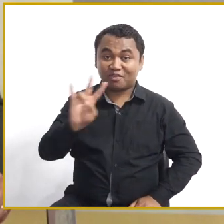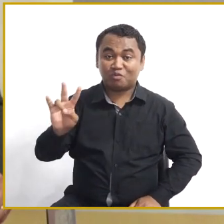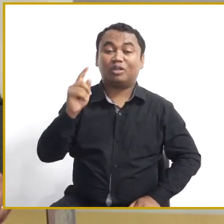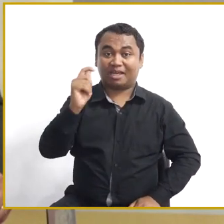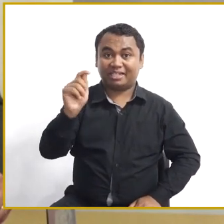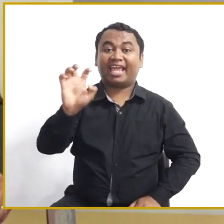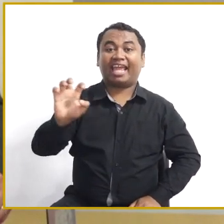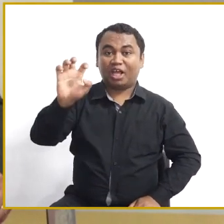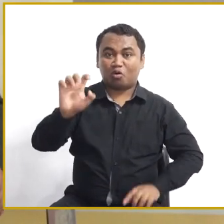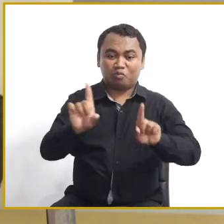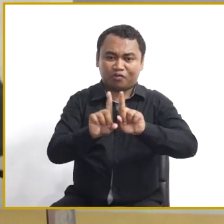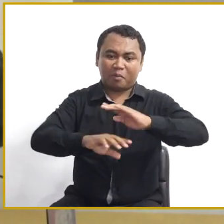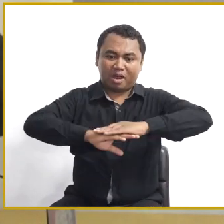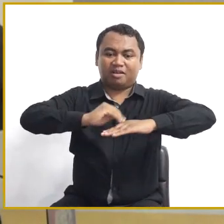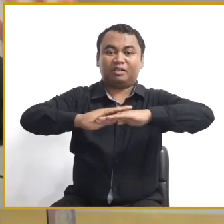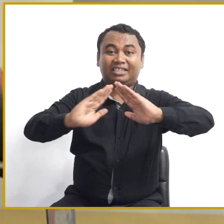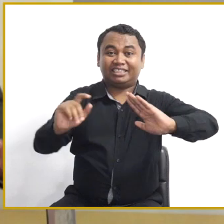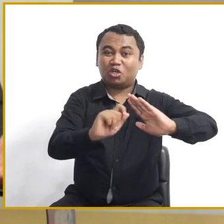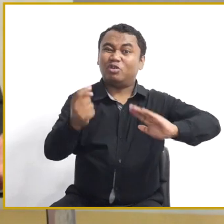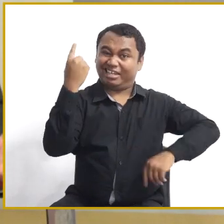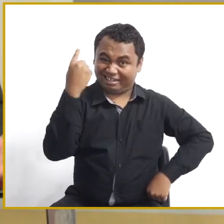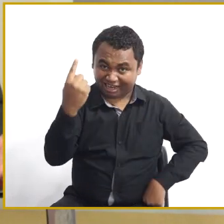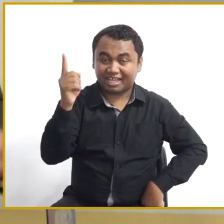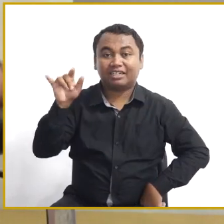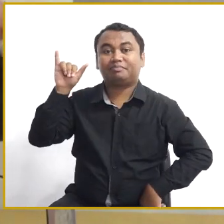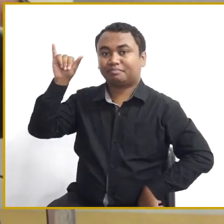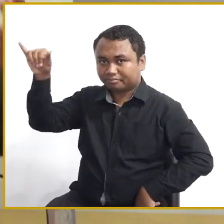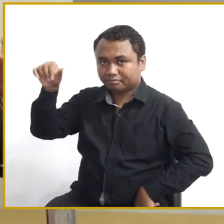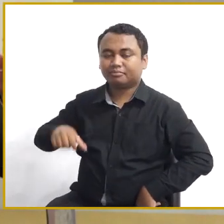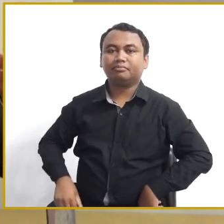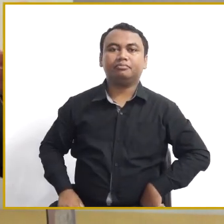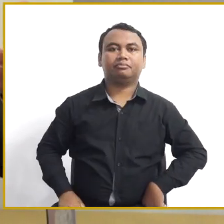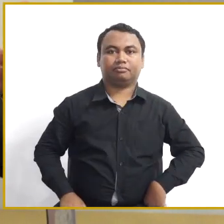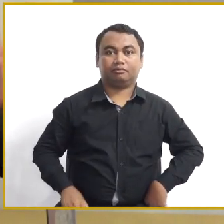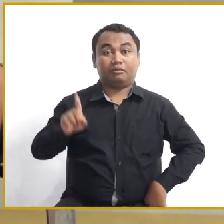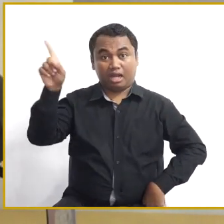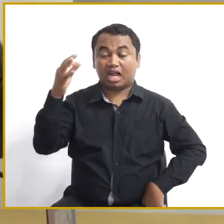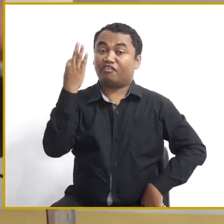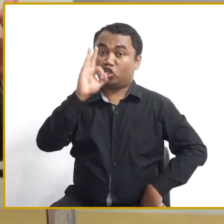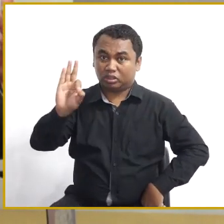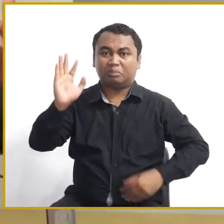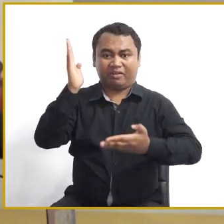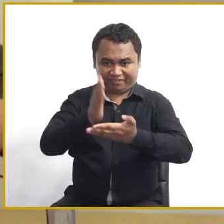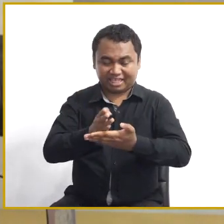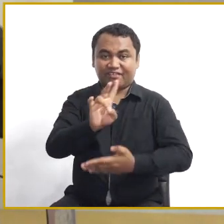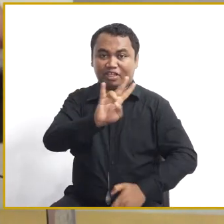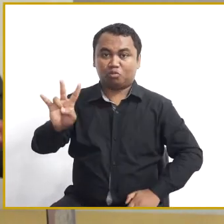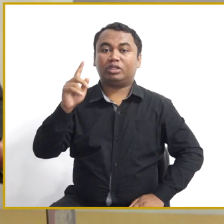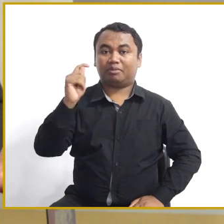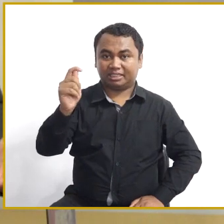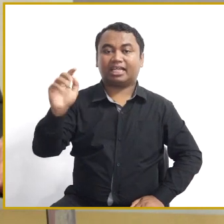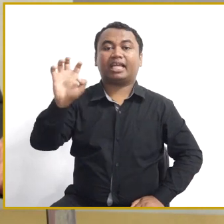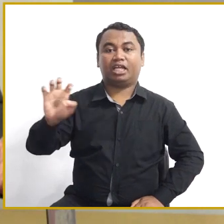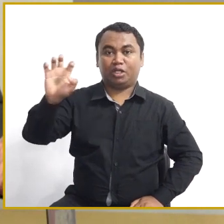70 millions d'euros EPP anankiray zany raha ohatra ka atsaraina de arahany frantsa de andaniana